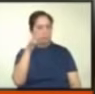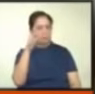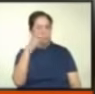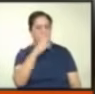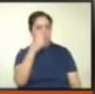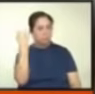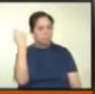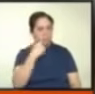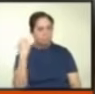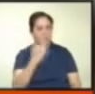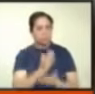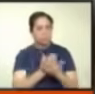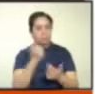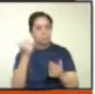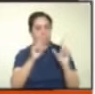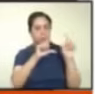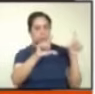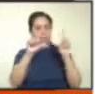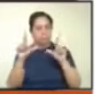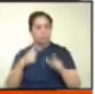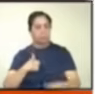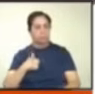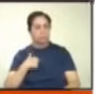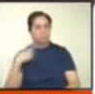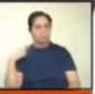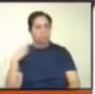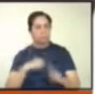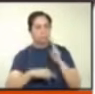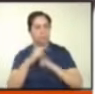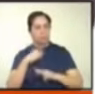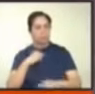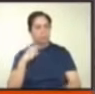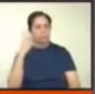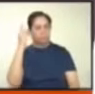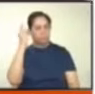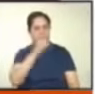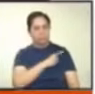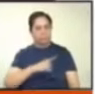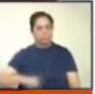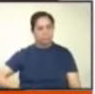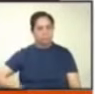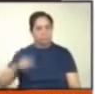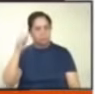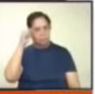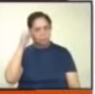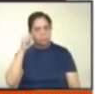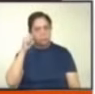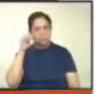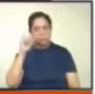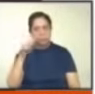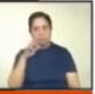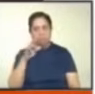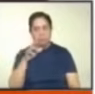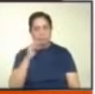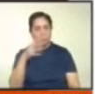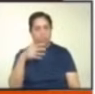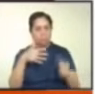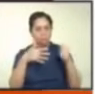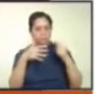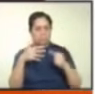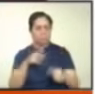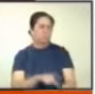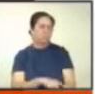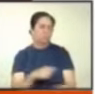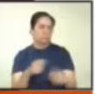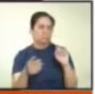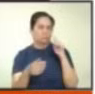Zaldi at iba pang akusado. Ako yung kanang kamay ni Dato Unsay Ampatuan Jr. Kung isa-isahin ko pa, matagal